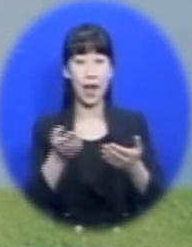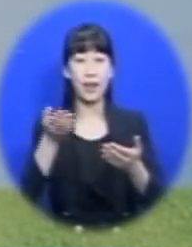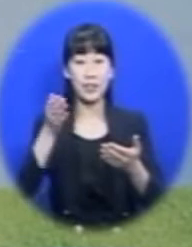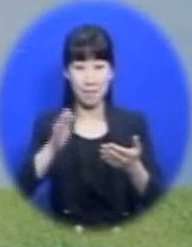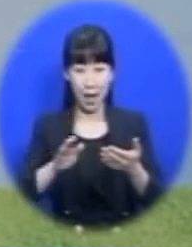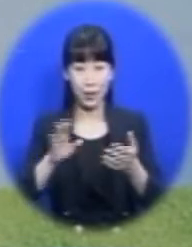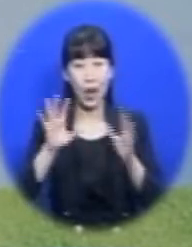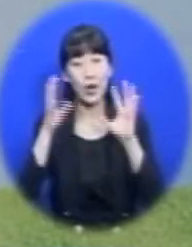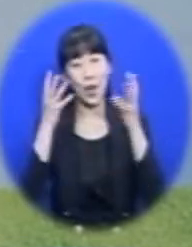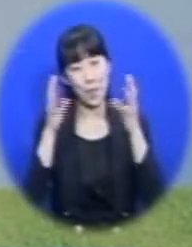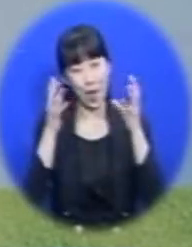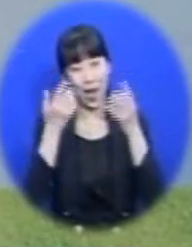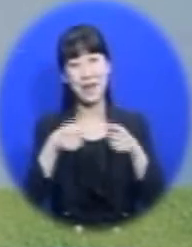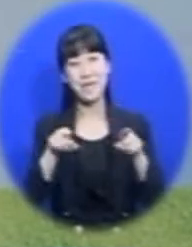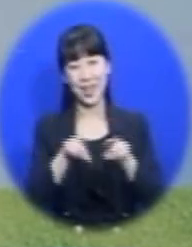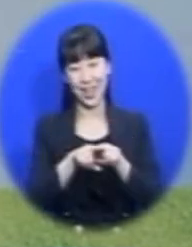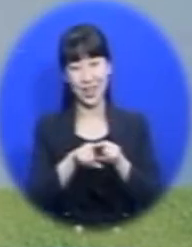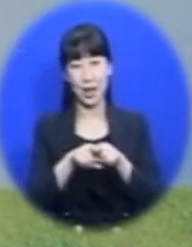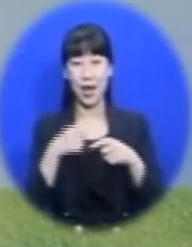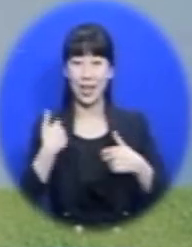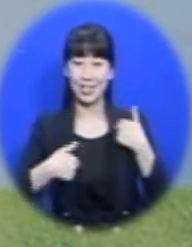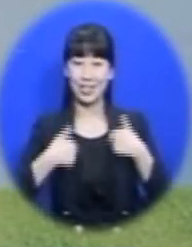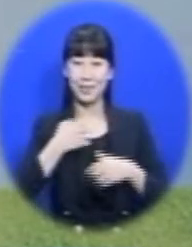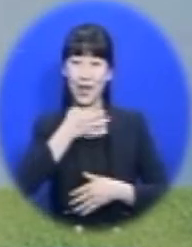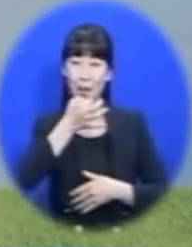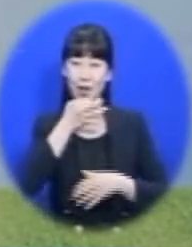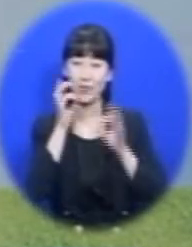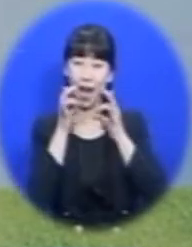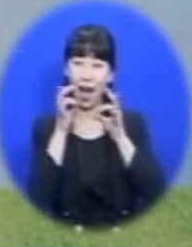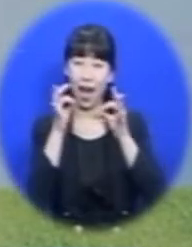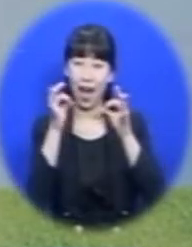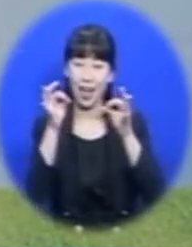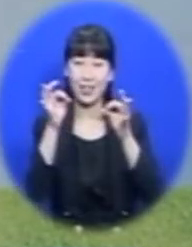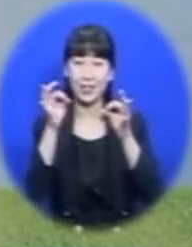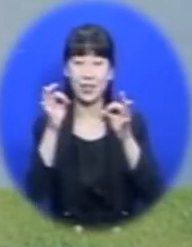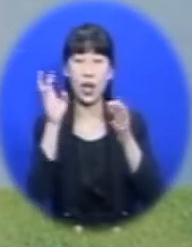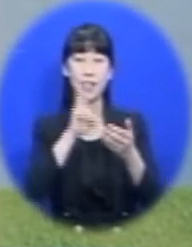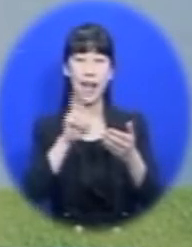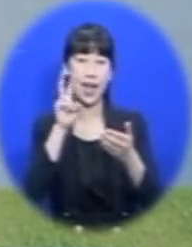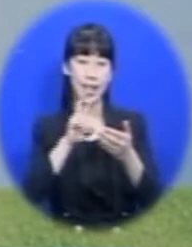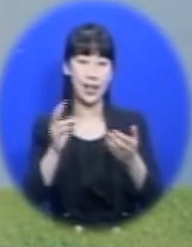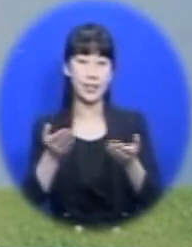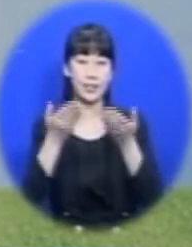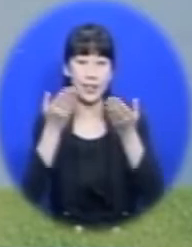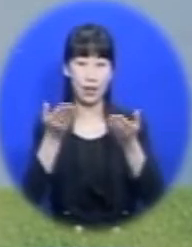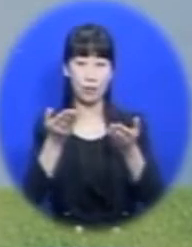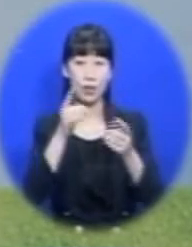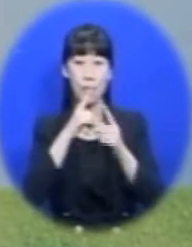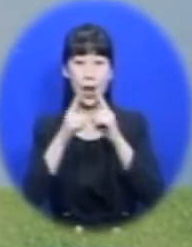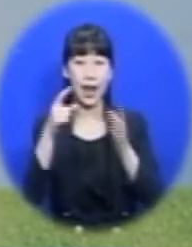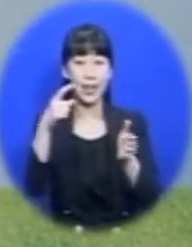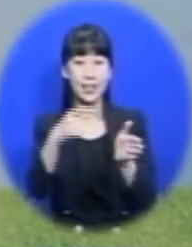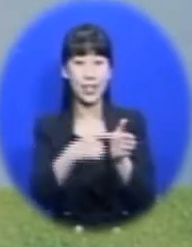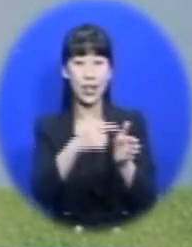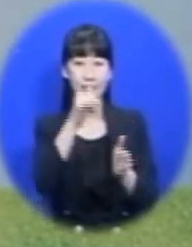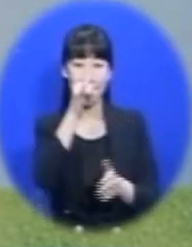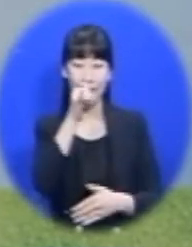치면서 기쁨의 함성을 외치면서 그렇게 하나님을 찬양하라고 오늘 말씀에서 시작합니다.